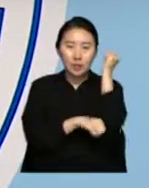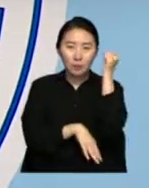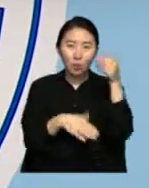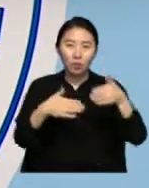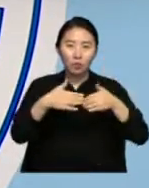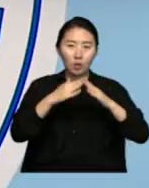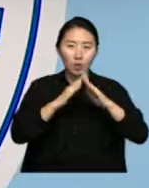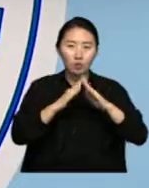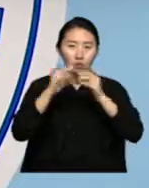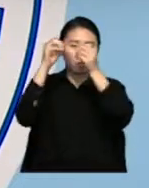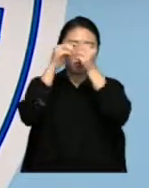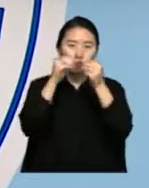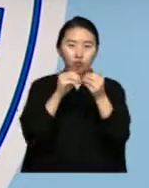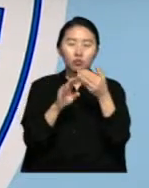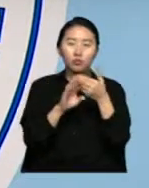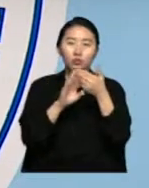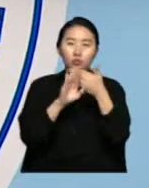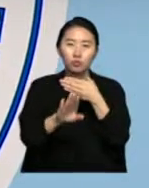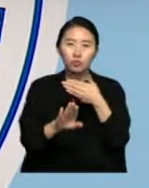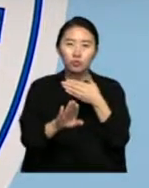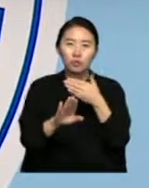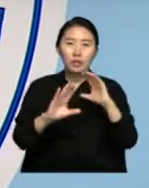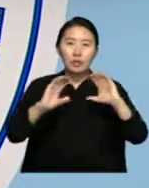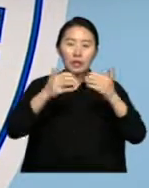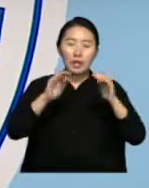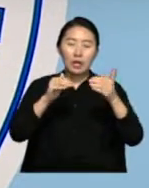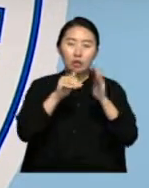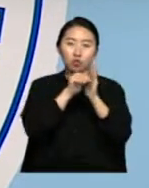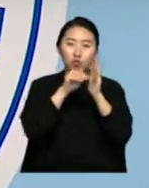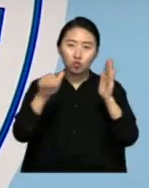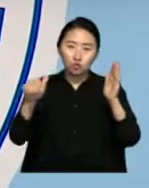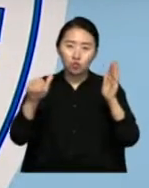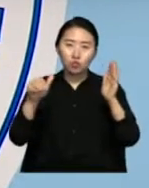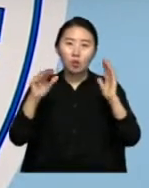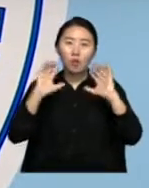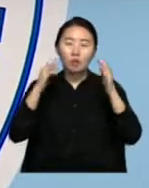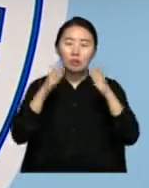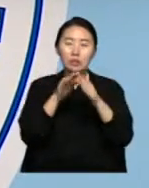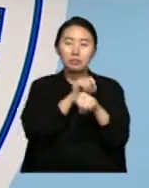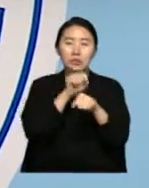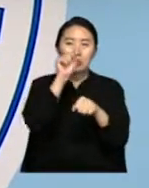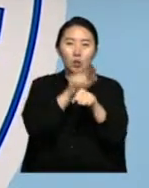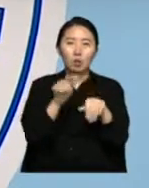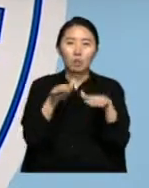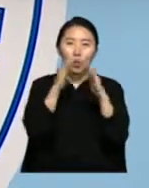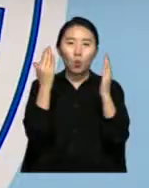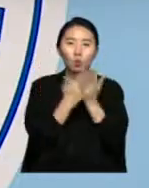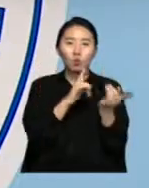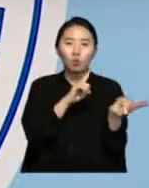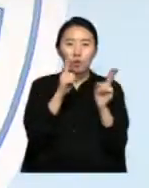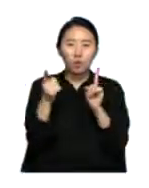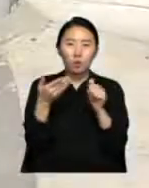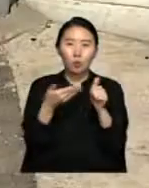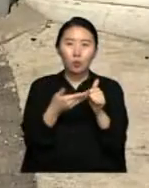그걸 또 계승하면서 국가 수준의 교육과정과 유치원의 교육 특성을 모두 살려서.